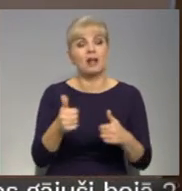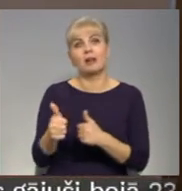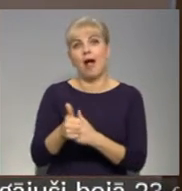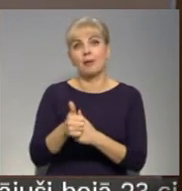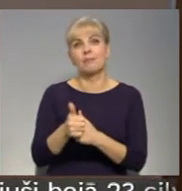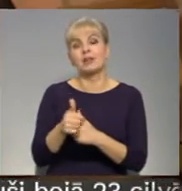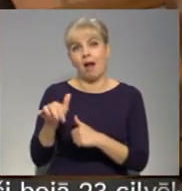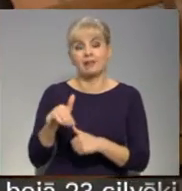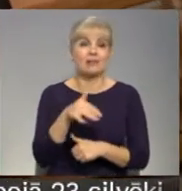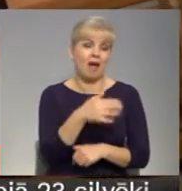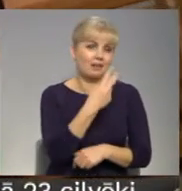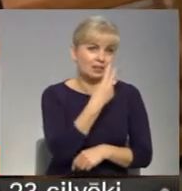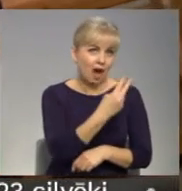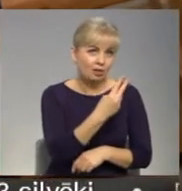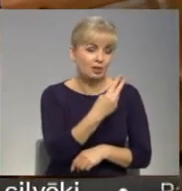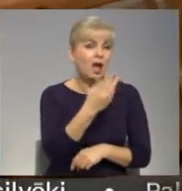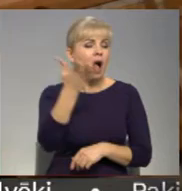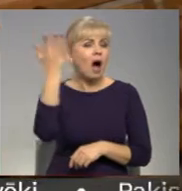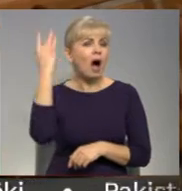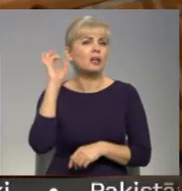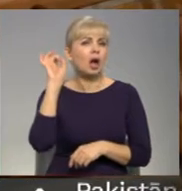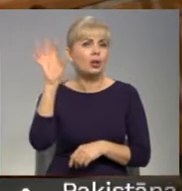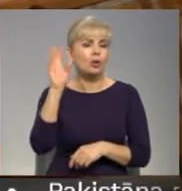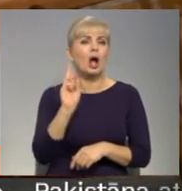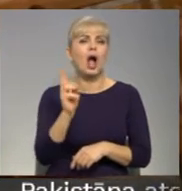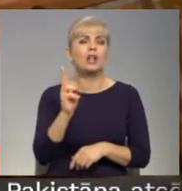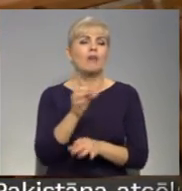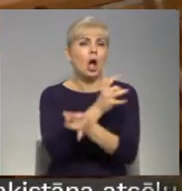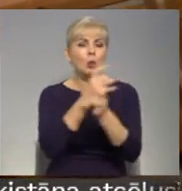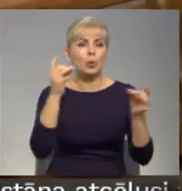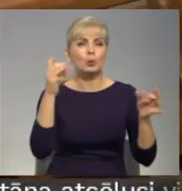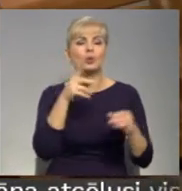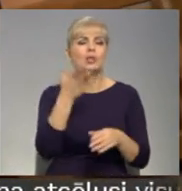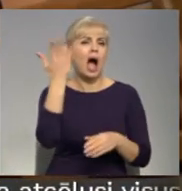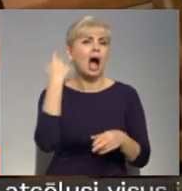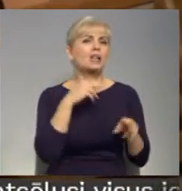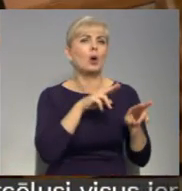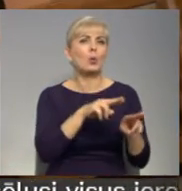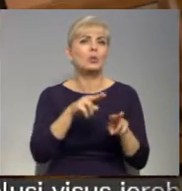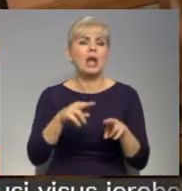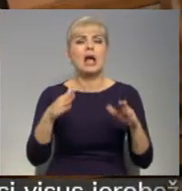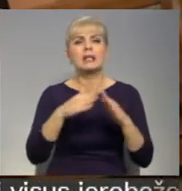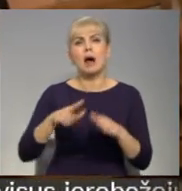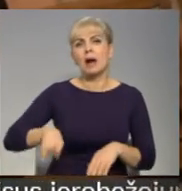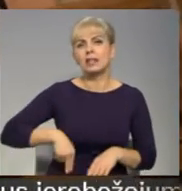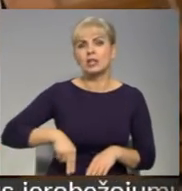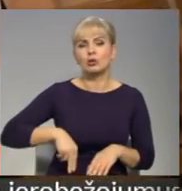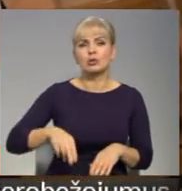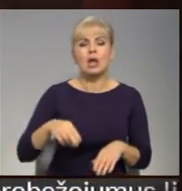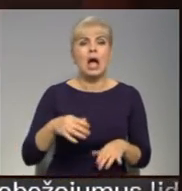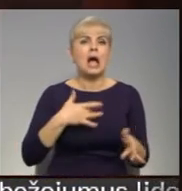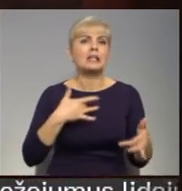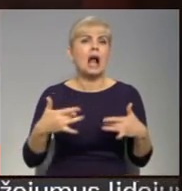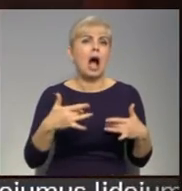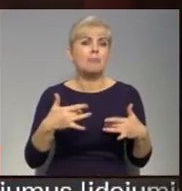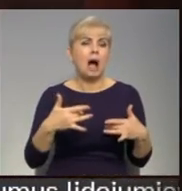nāk skatīties. Leģenda vēsta, ka Kandavas kultūras nama dalībniekus uzraugot kādreizējais nama direktors un dramatiskā kolektīva